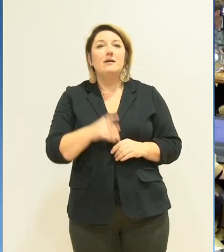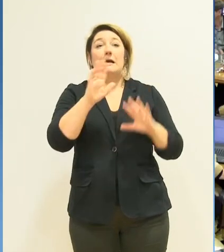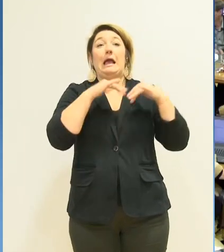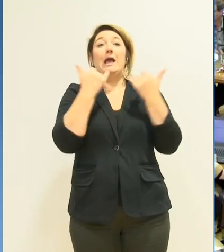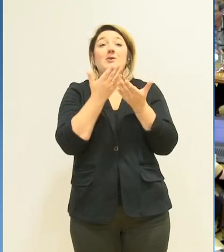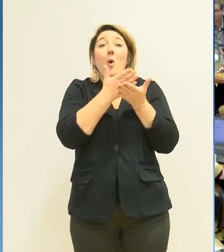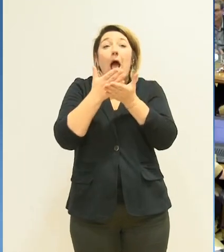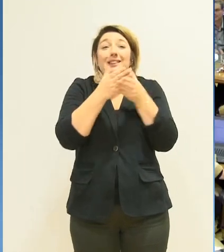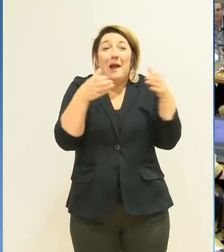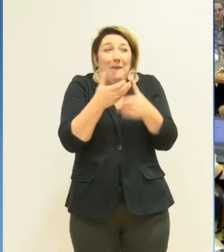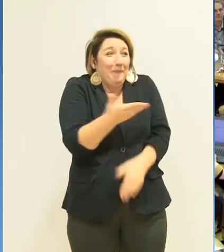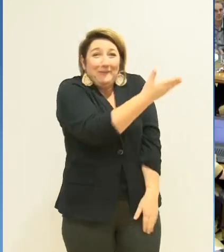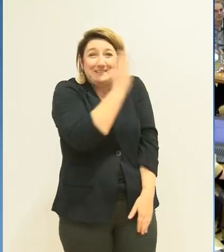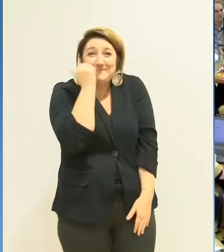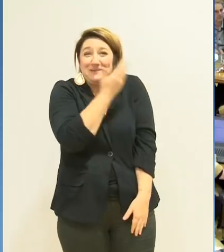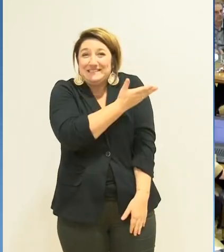l'intergroupe